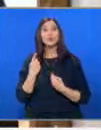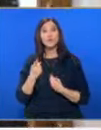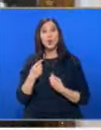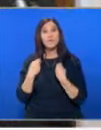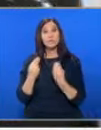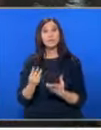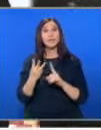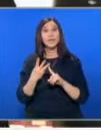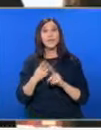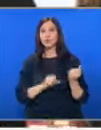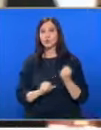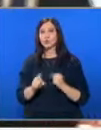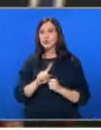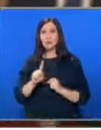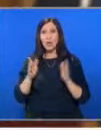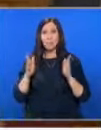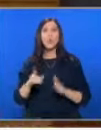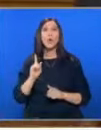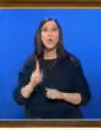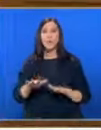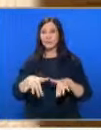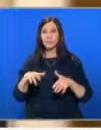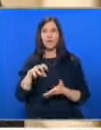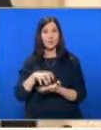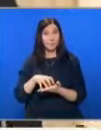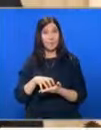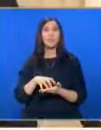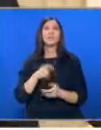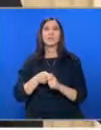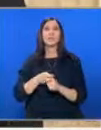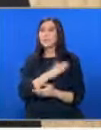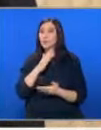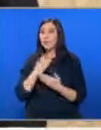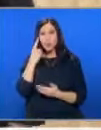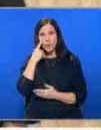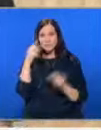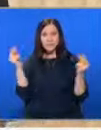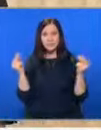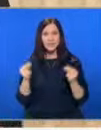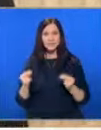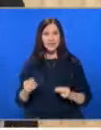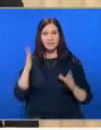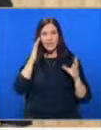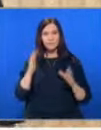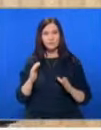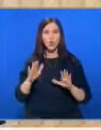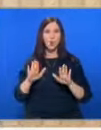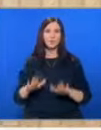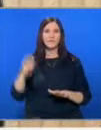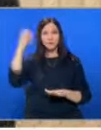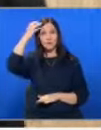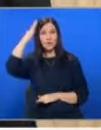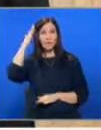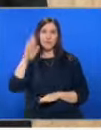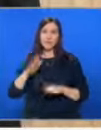третия. Конституцията не определя коя парламентарна група да направи последен опит за формиране на правителство. Оставя държавния глава